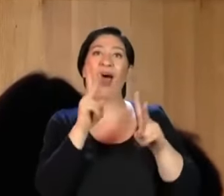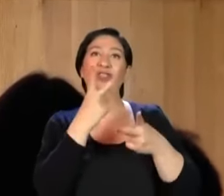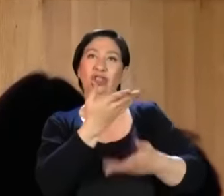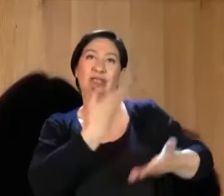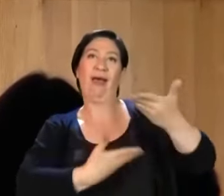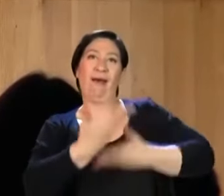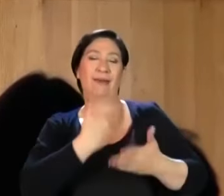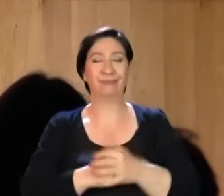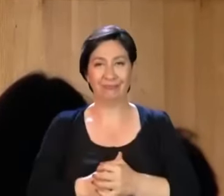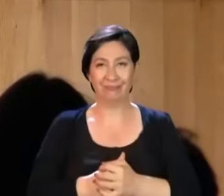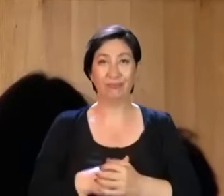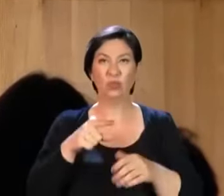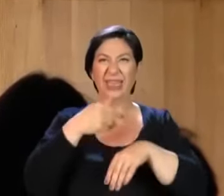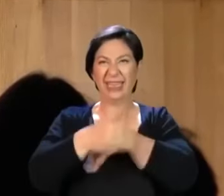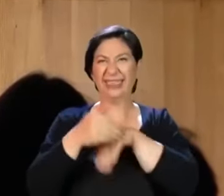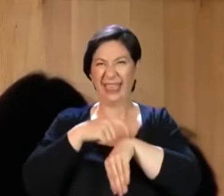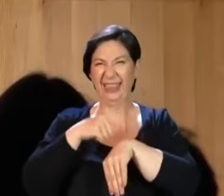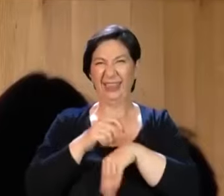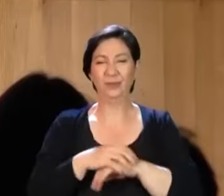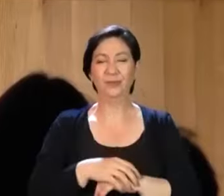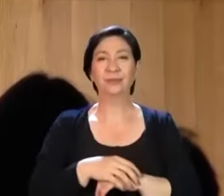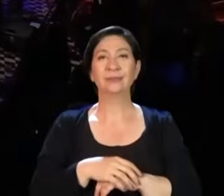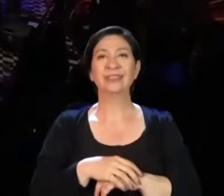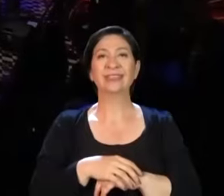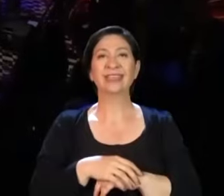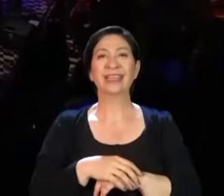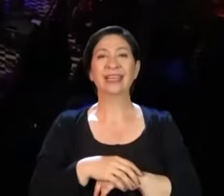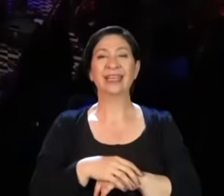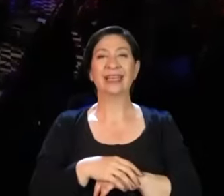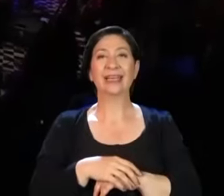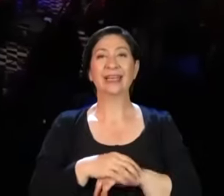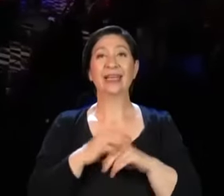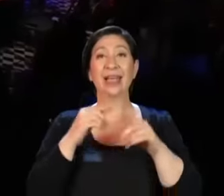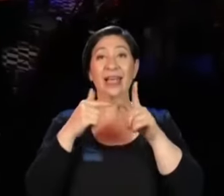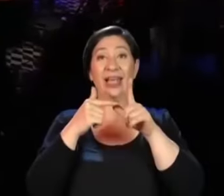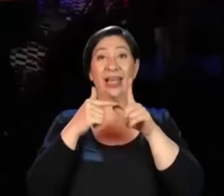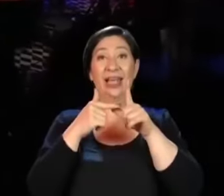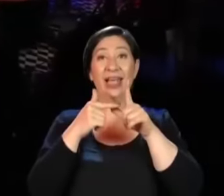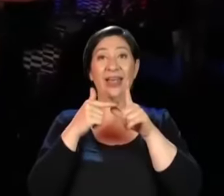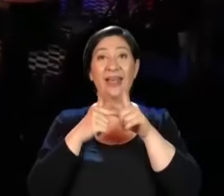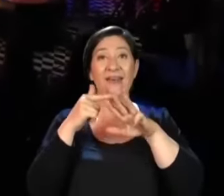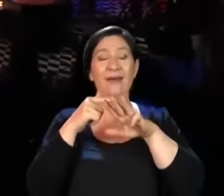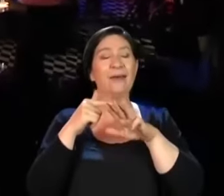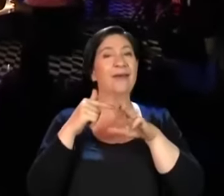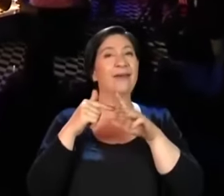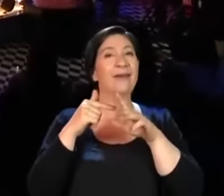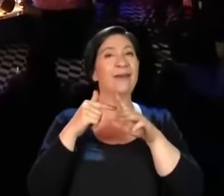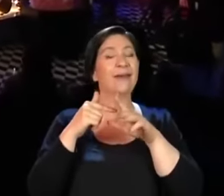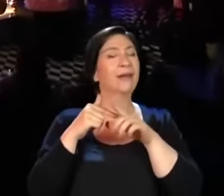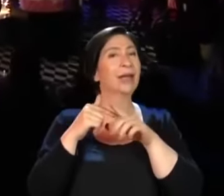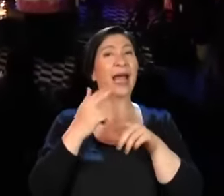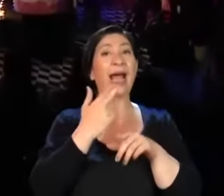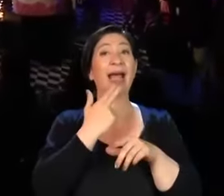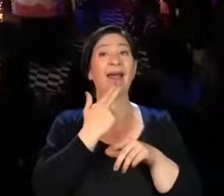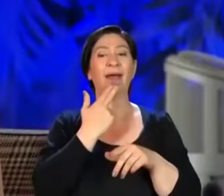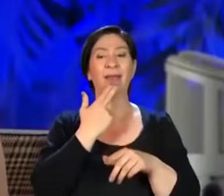bize açıkla Gecenin bu geç saatinde Eee şöyle feminine domination yani e